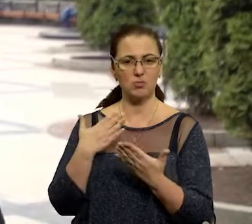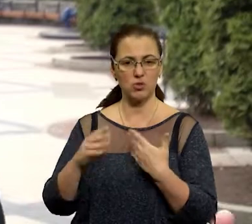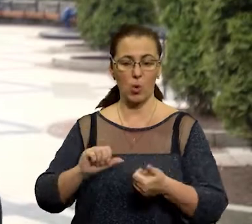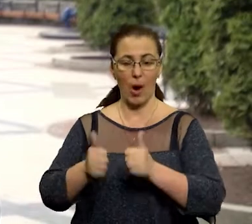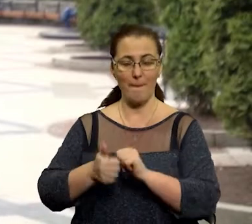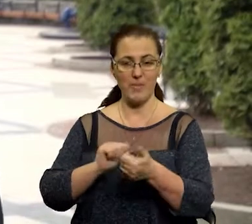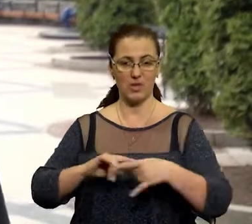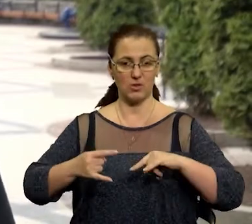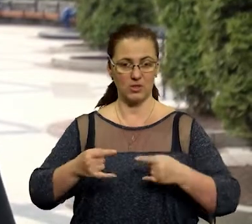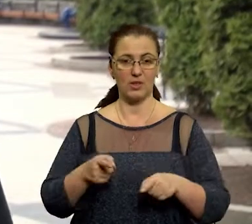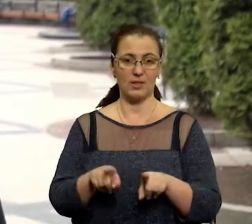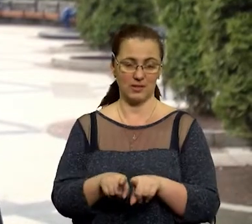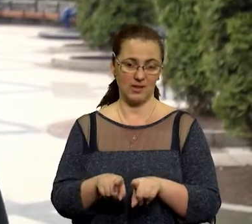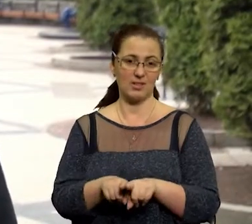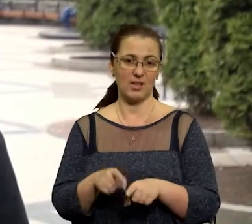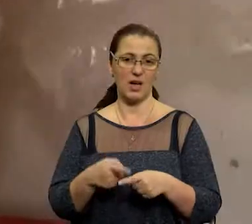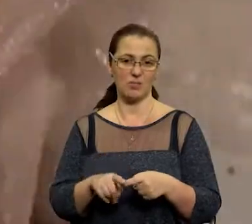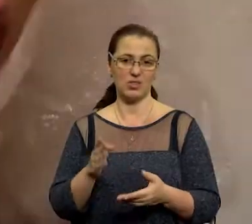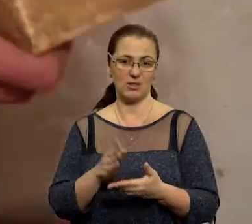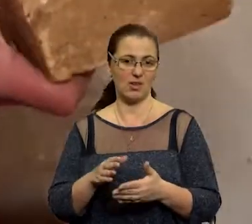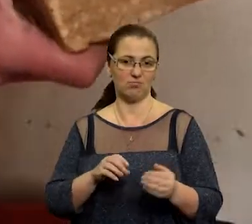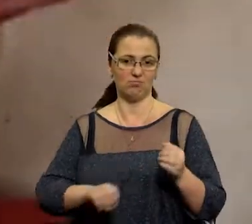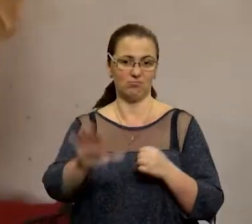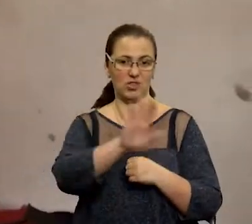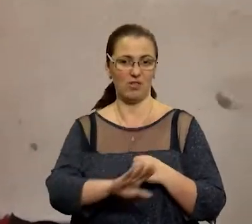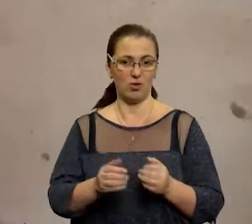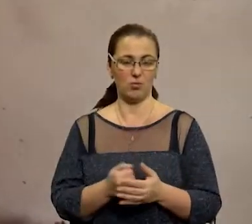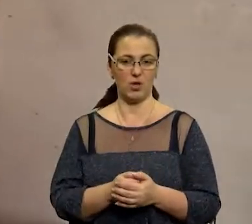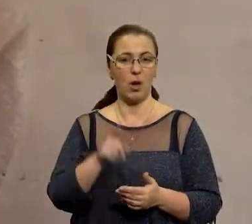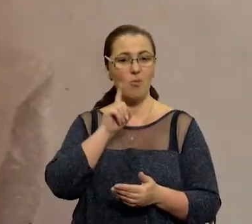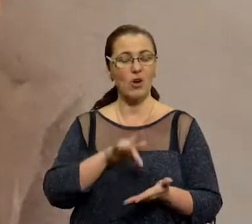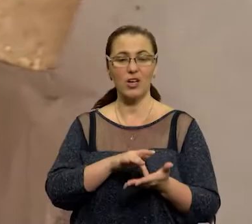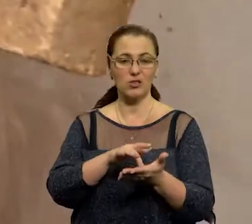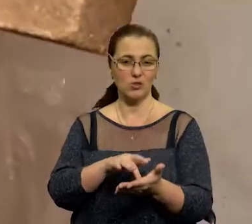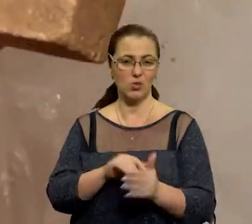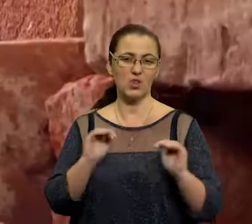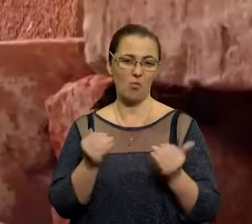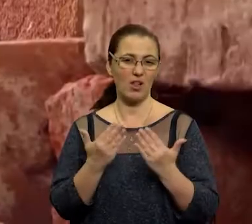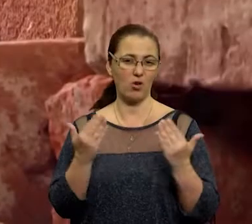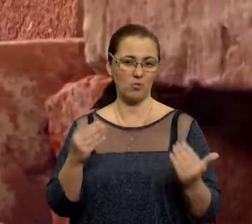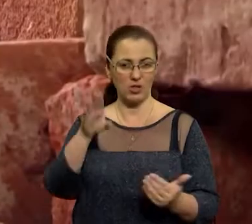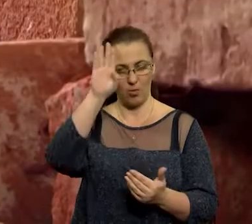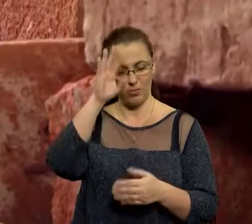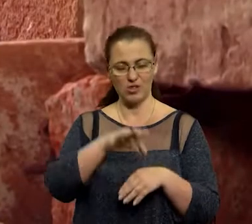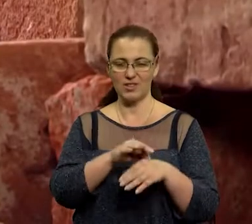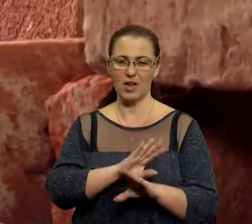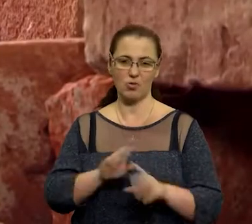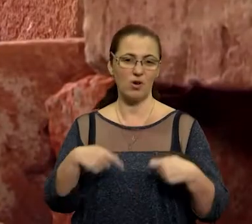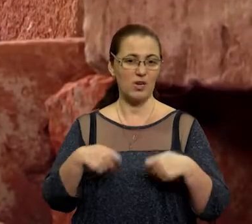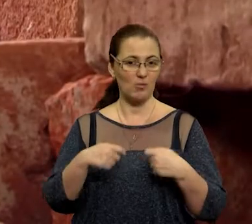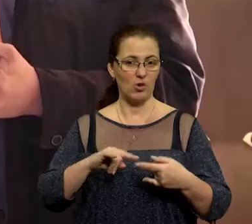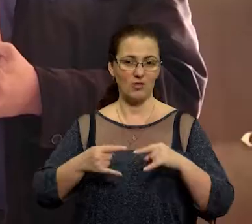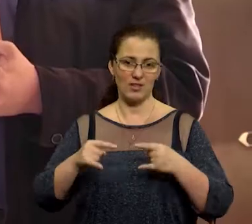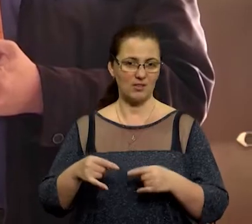Це так само є, ну, мало не вся Європа. Поки що екскурсії у своєму маленькому музеї Олександр не проводить. Та й продавати експонати